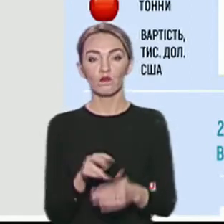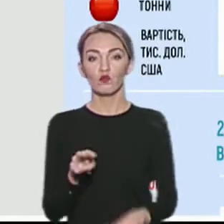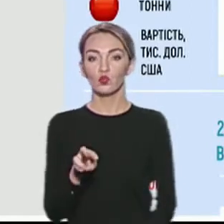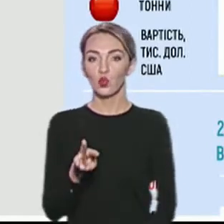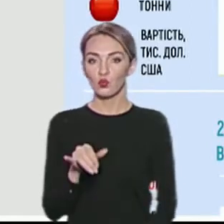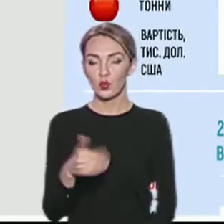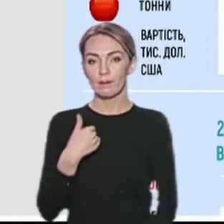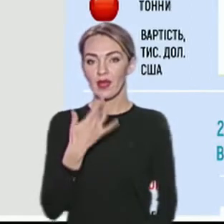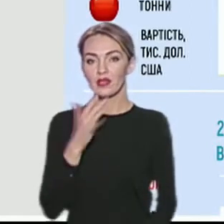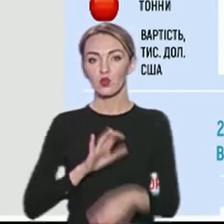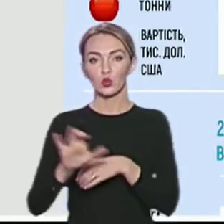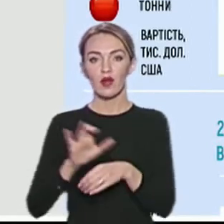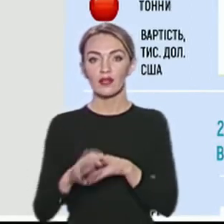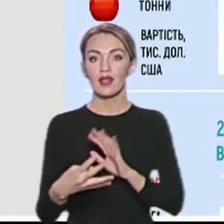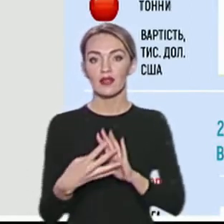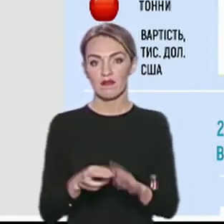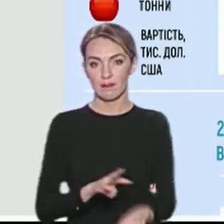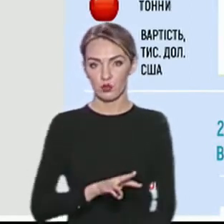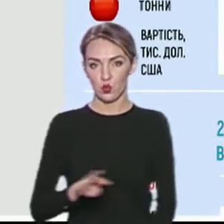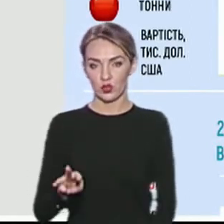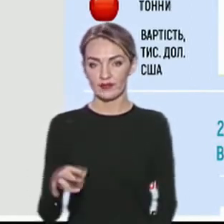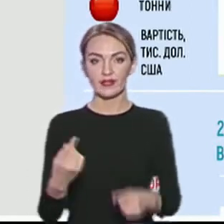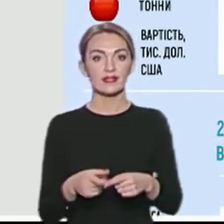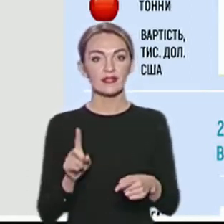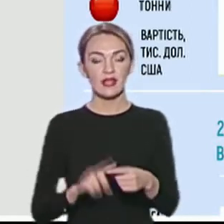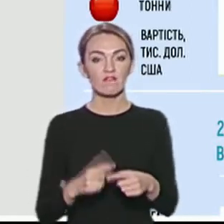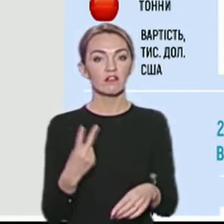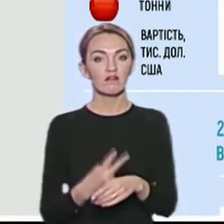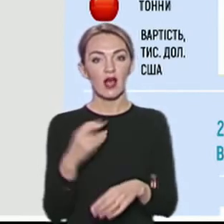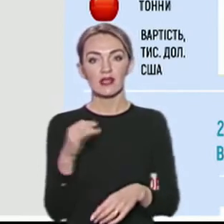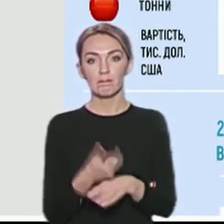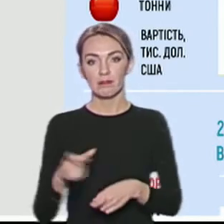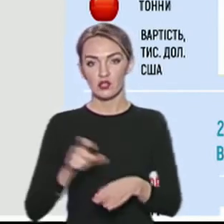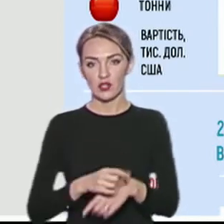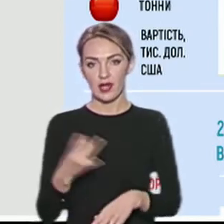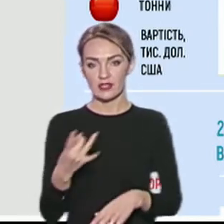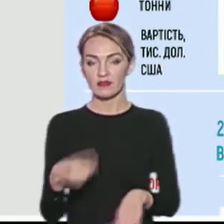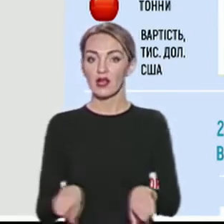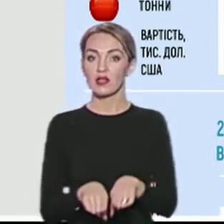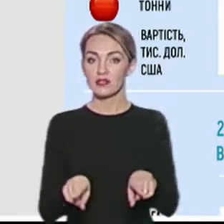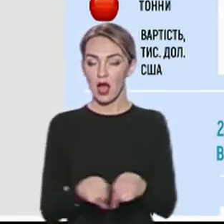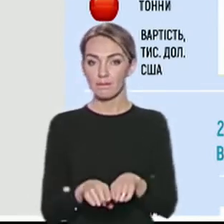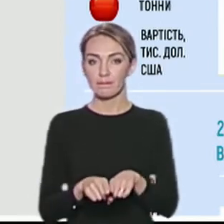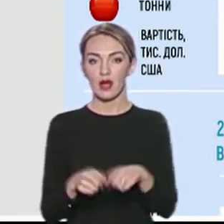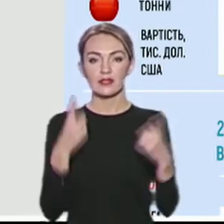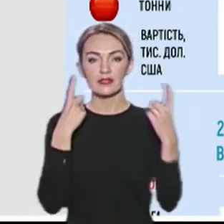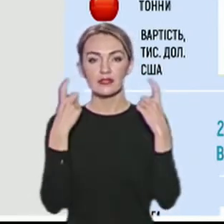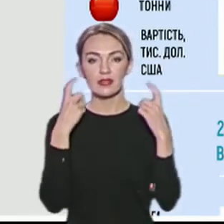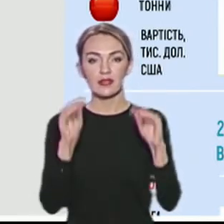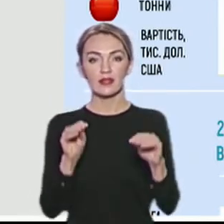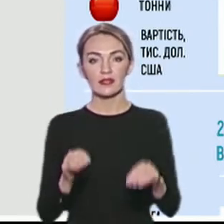ми експортували одразу на 9 мільйонів, тобто це в 2 і більше разів. І така ж сама статистика по